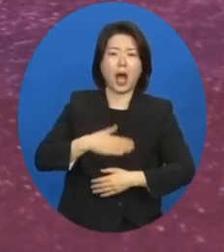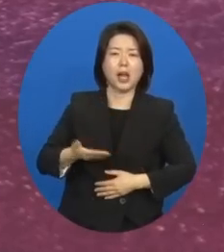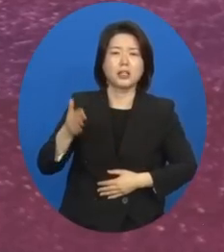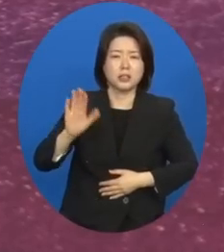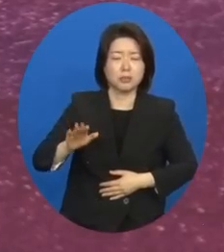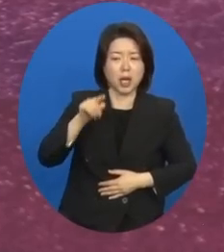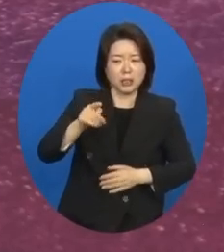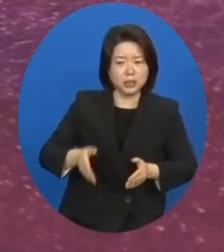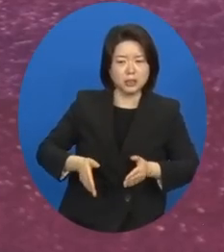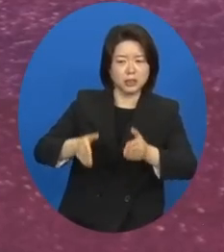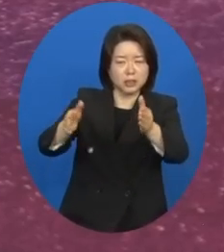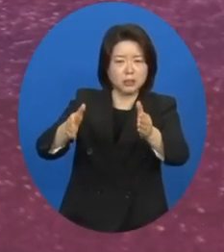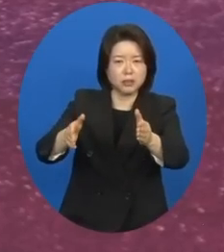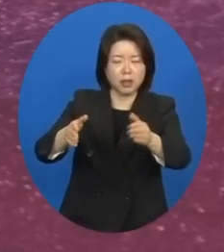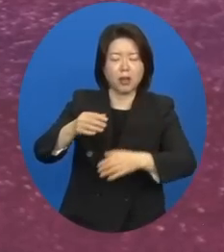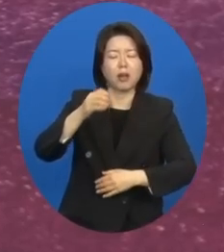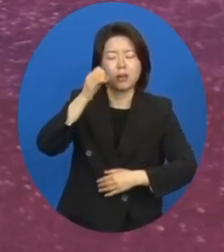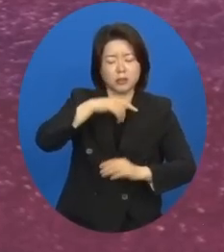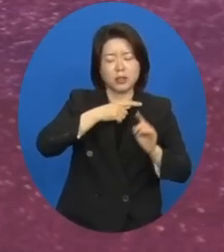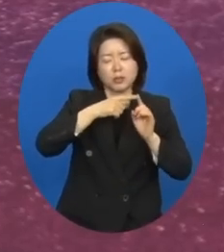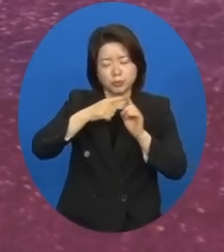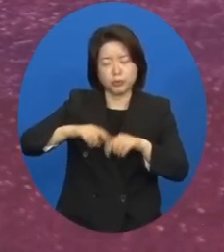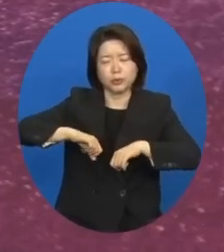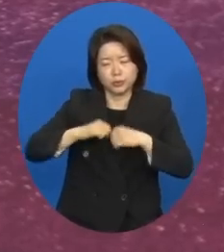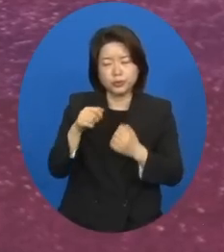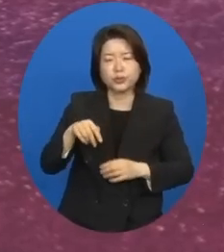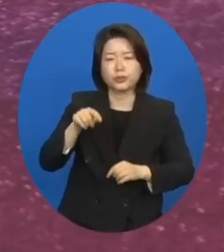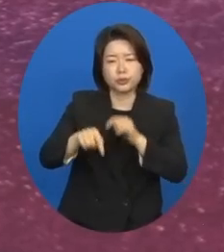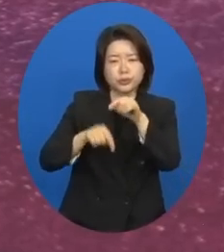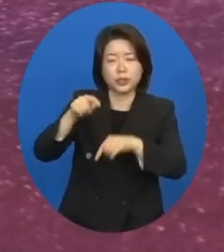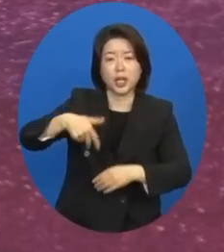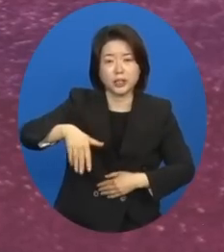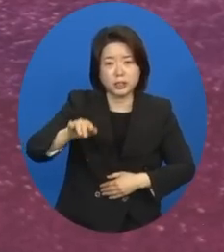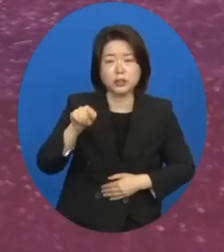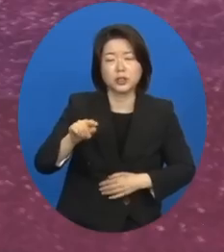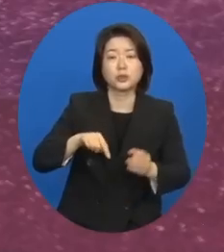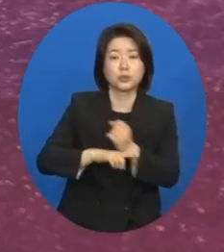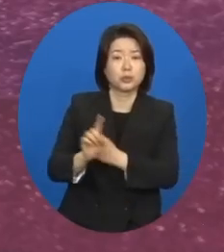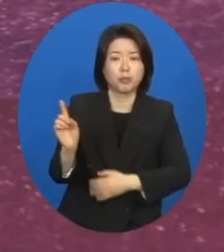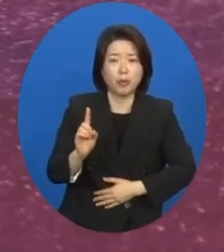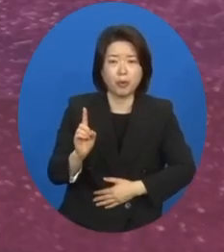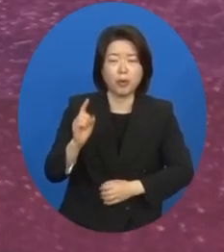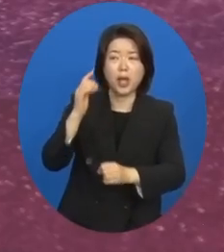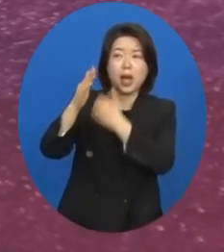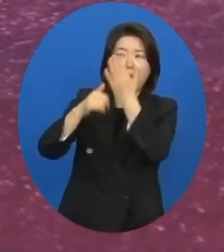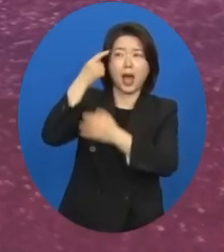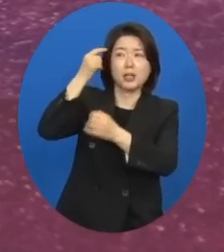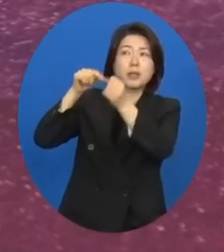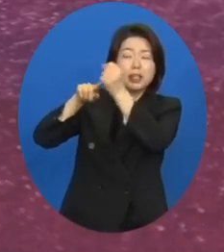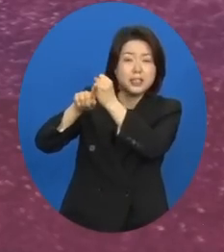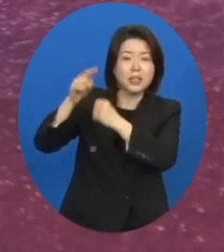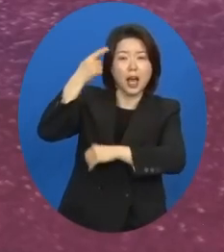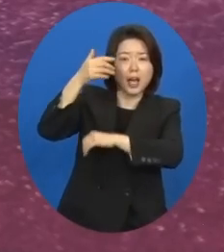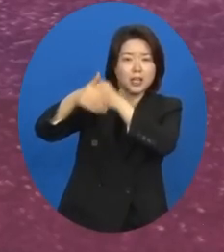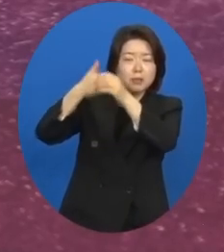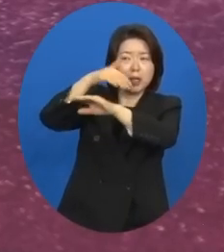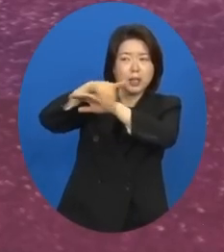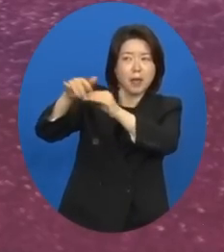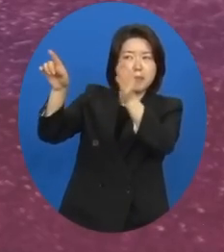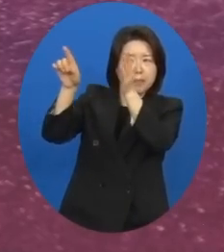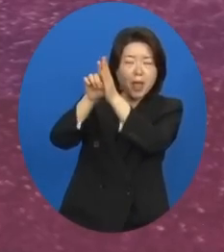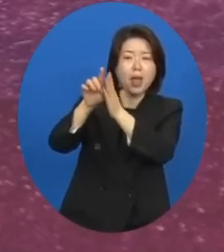그 길을 묵묵히 가신 이유가 하나님의 분명한 뜻 하나님의 계획을 믿고 있으니 그 길이